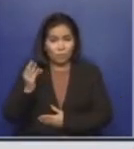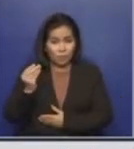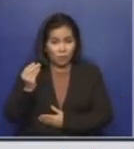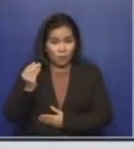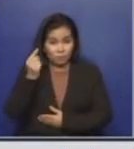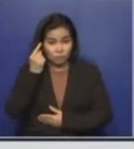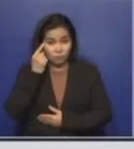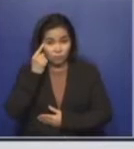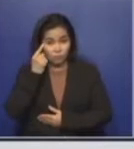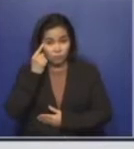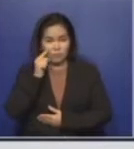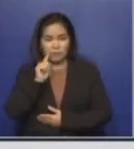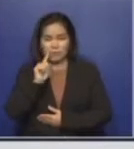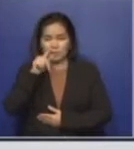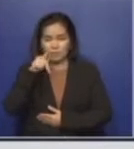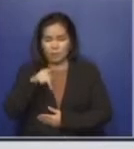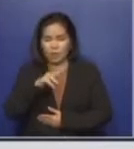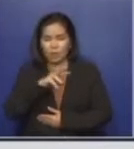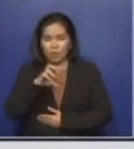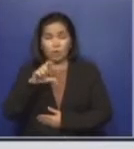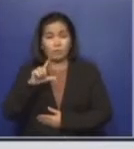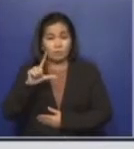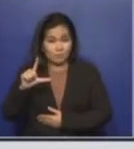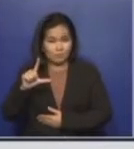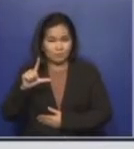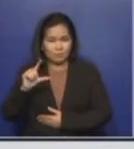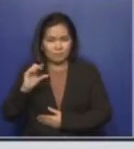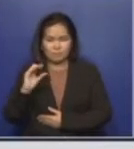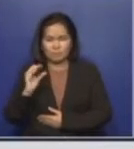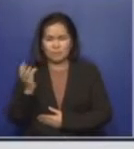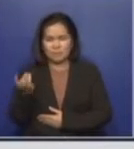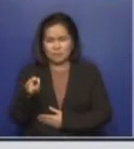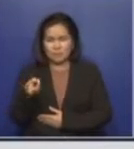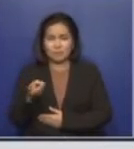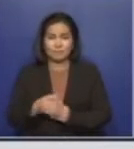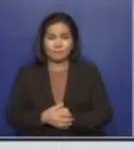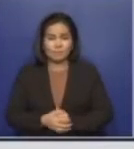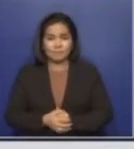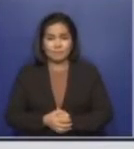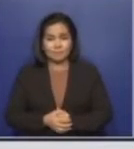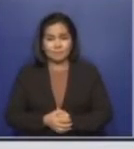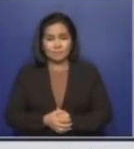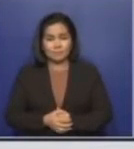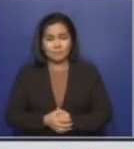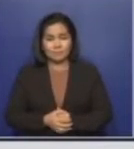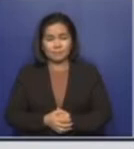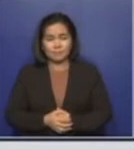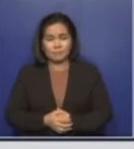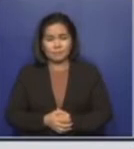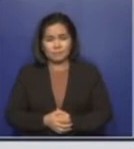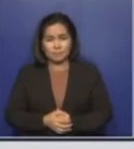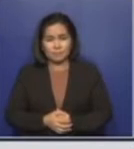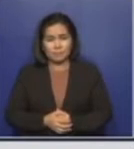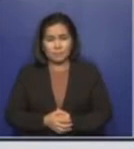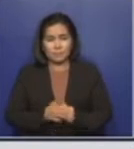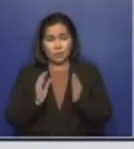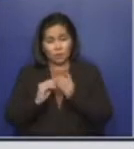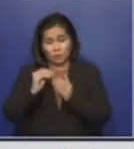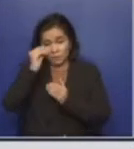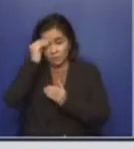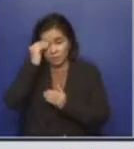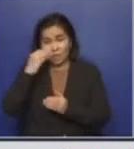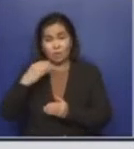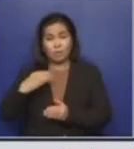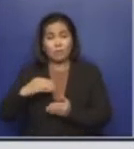ธาน 1,600 กว่าล้านเท่านั้นเองในเมื่อนักศึกษาเขานี่รู้ไหม